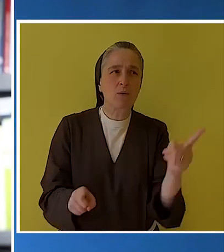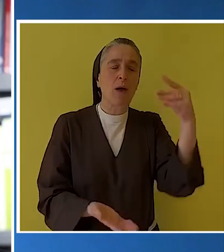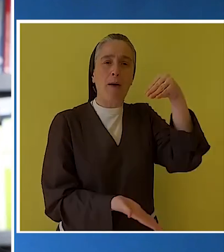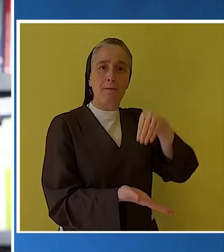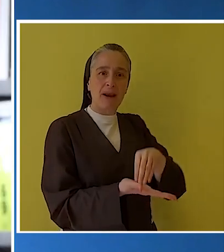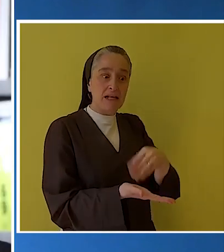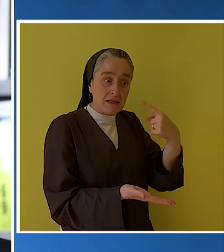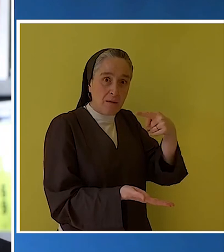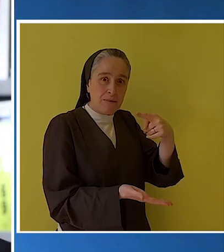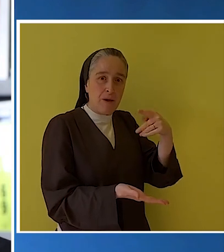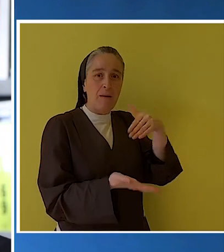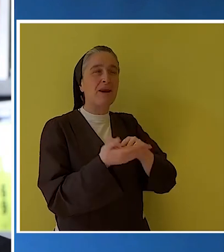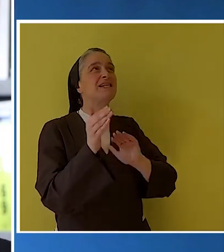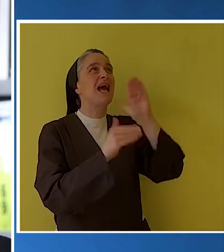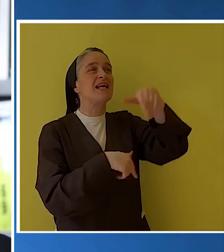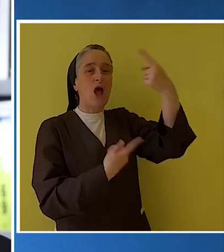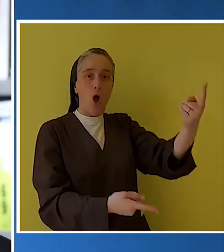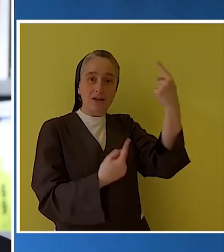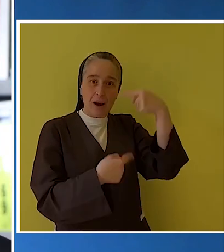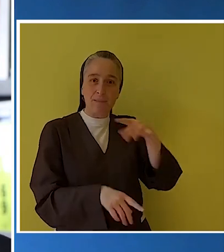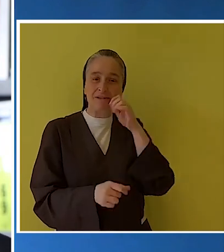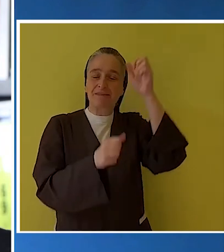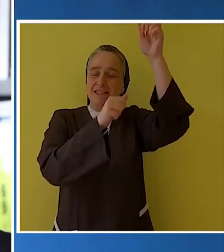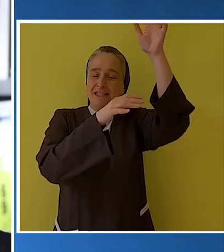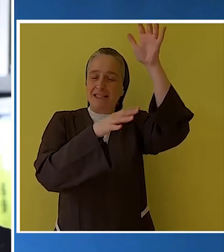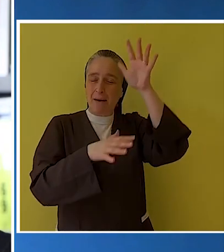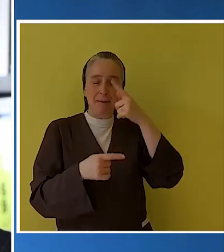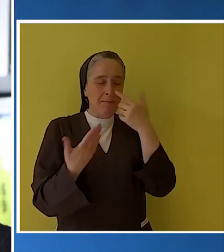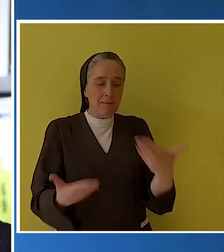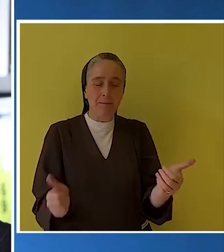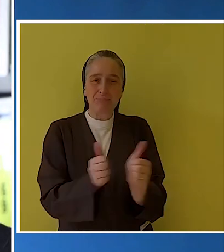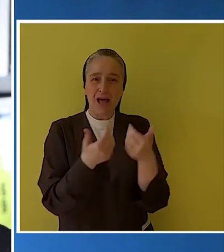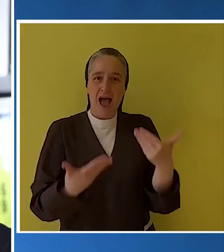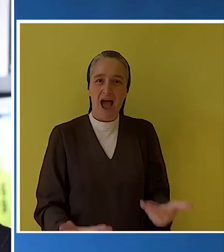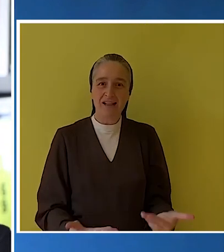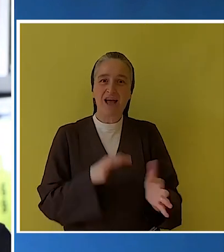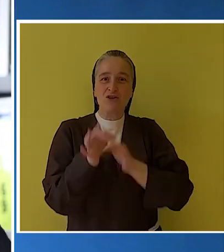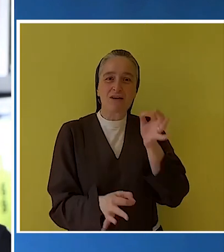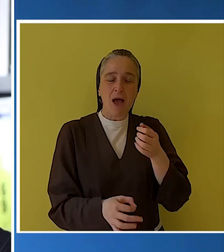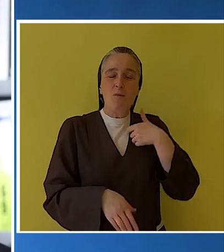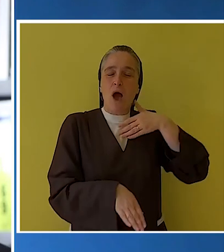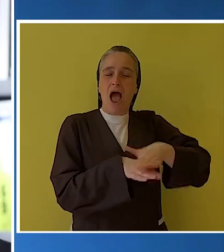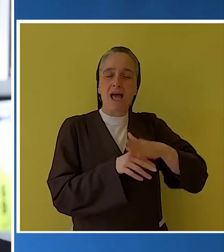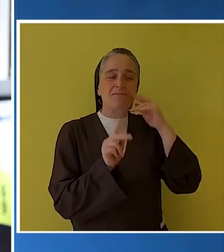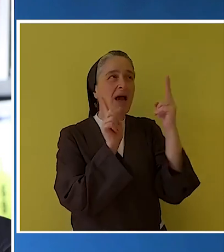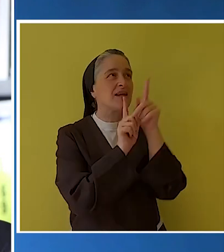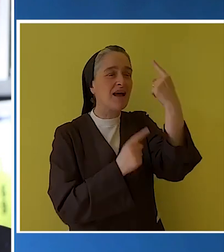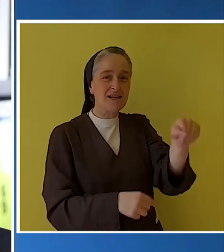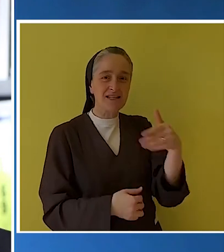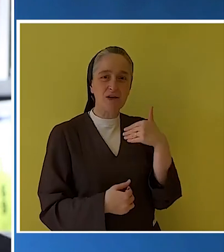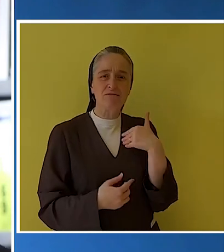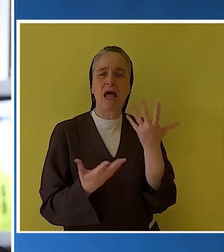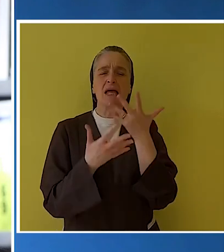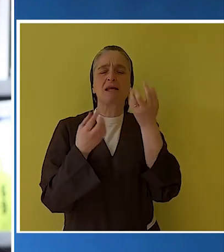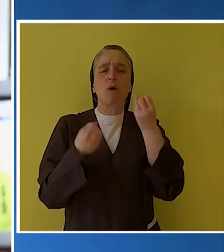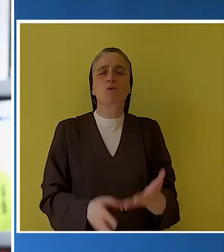grande, trascendente. Ecco, quello è lo Spirito che rende Gesù attuale per te, in modo tale che tu ne possa fare esperienza in qualche modo. E questo succede ad esempio